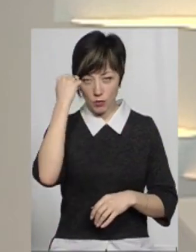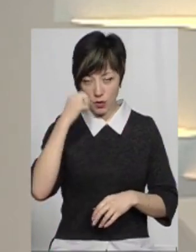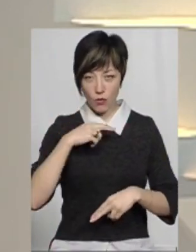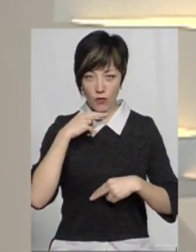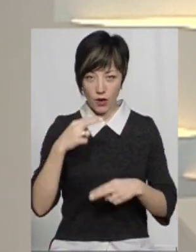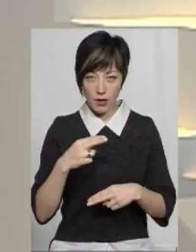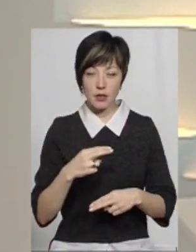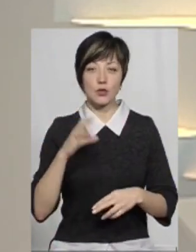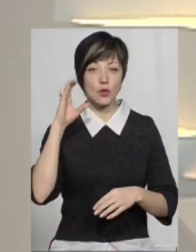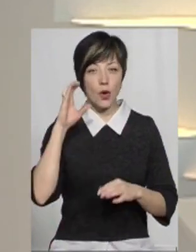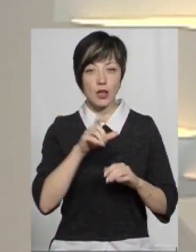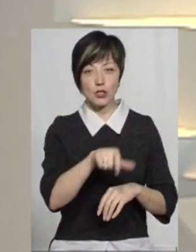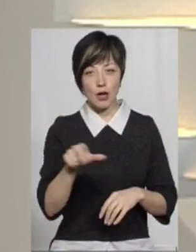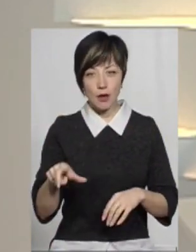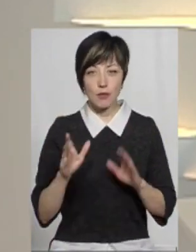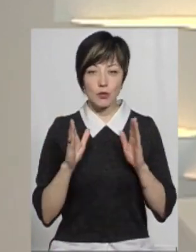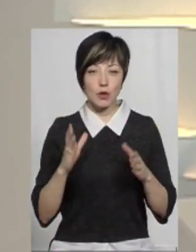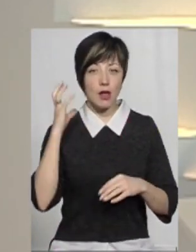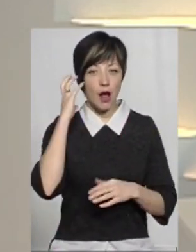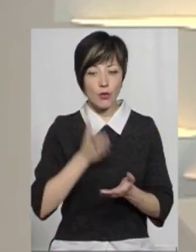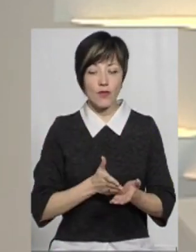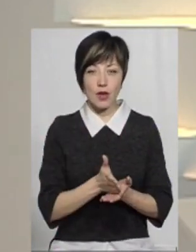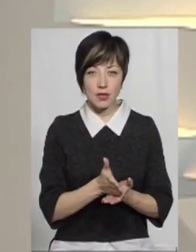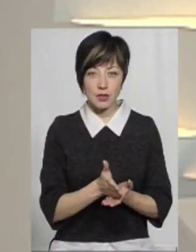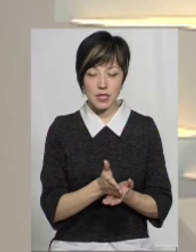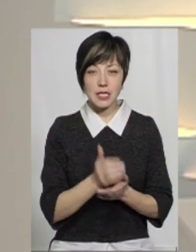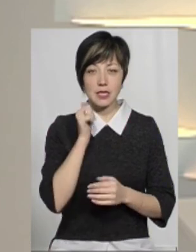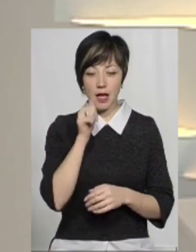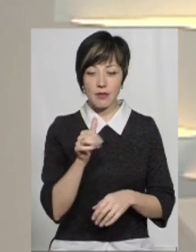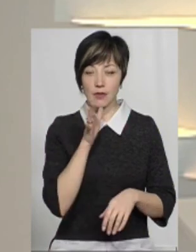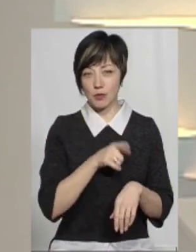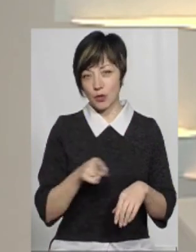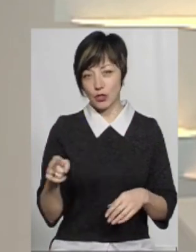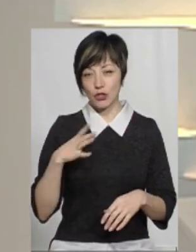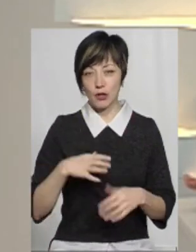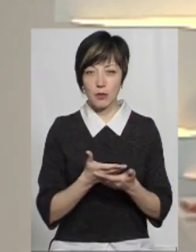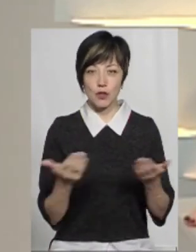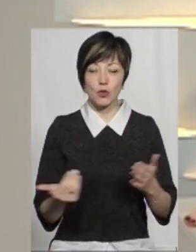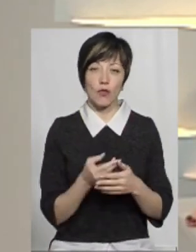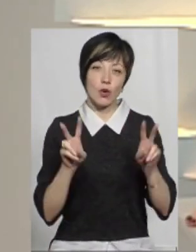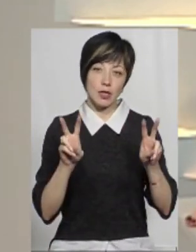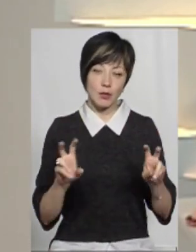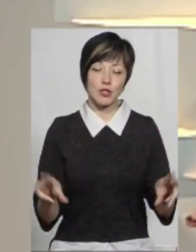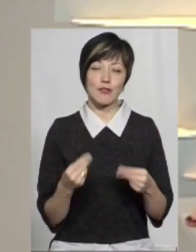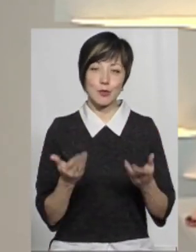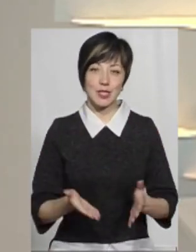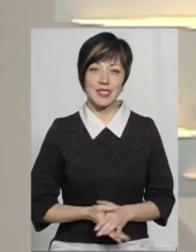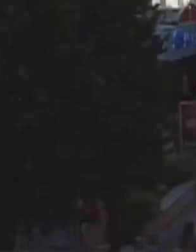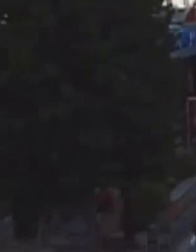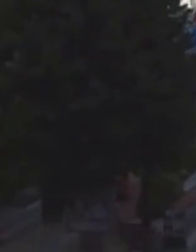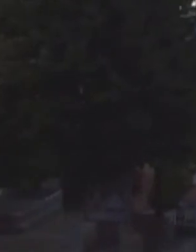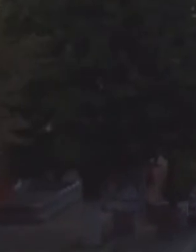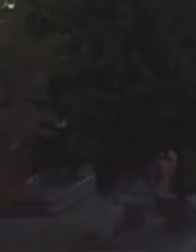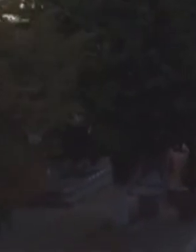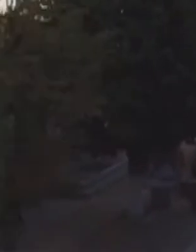увагу. Дякую і слухачам, які будуть слухати радіоверсію. Завтра у цій же порі чекатиму вас із новою темою. Нехай щастить!